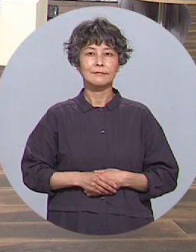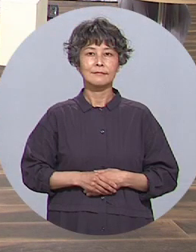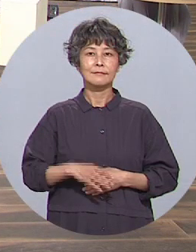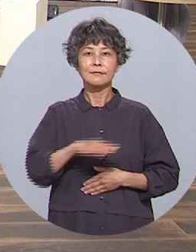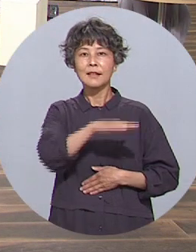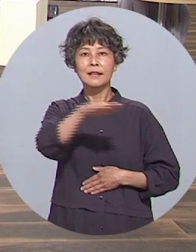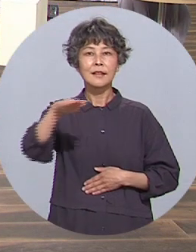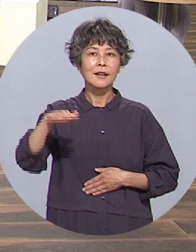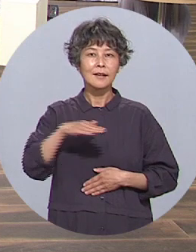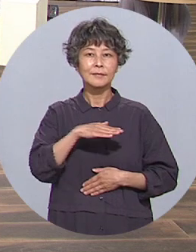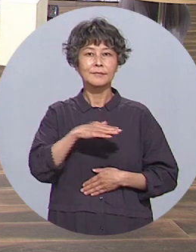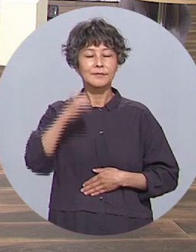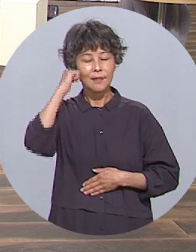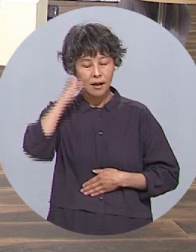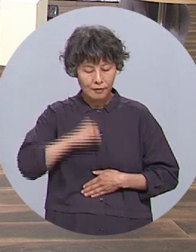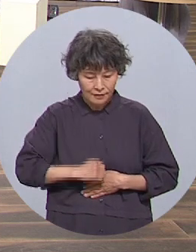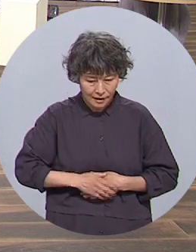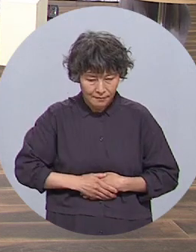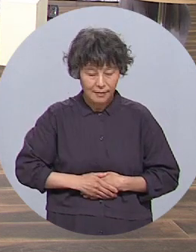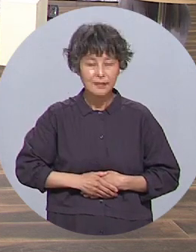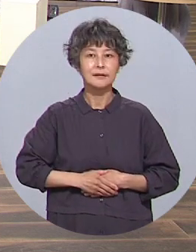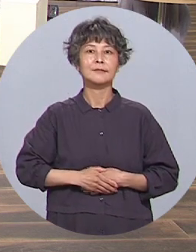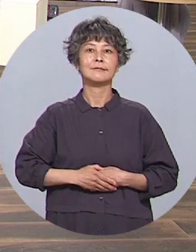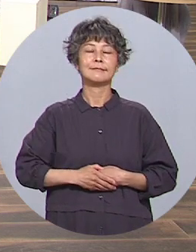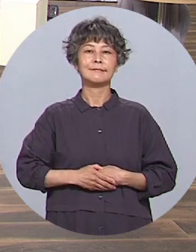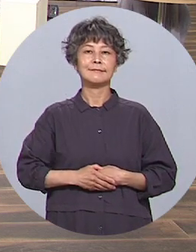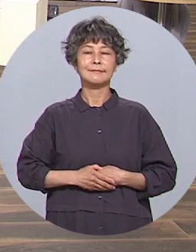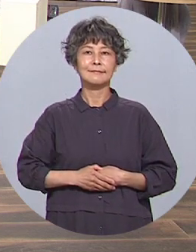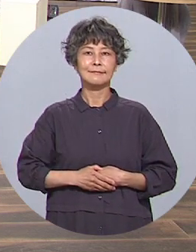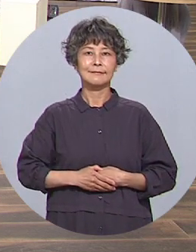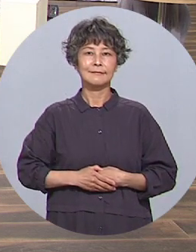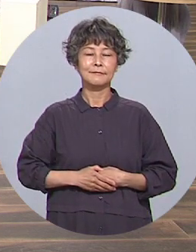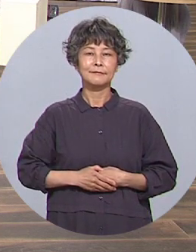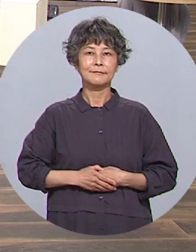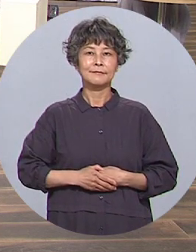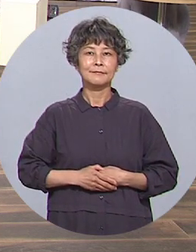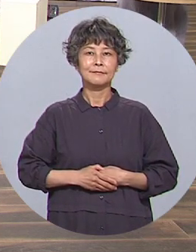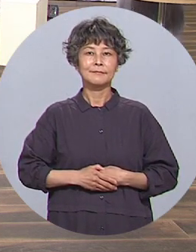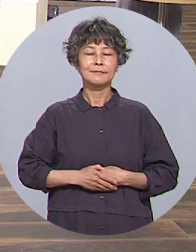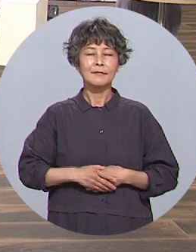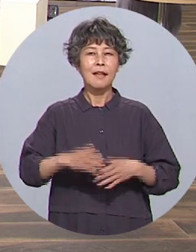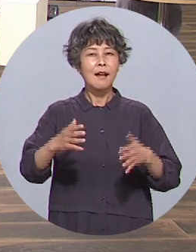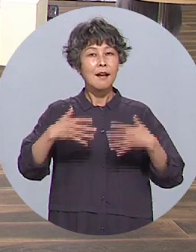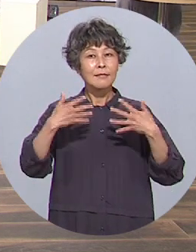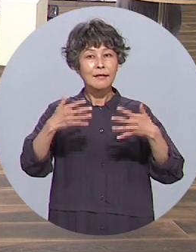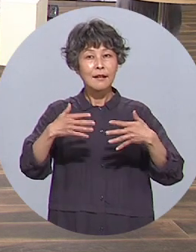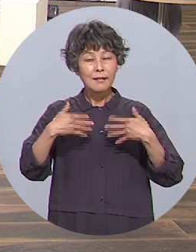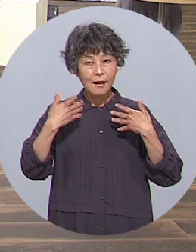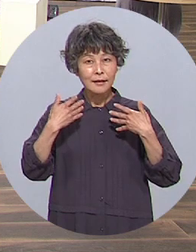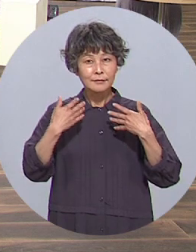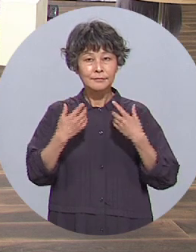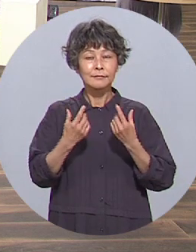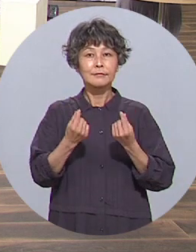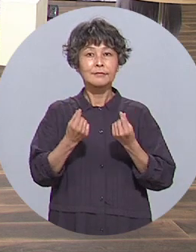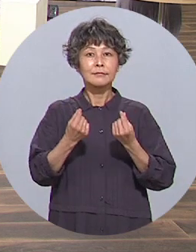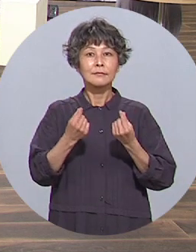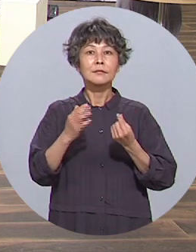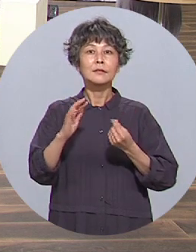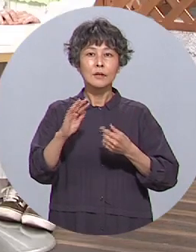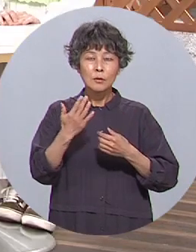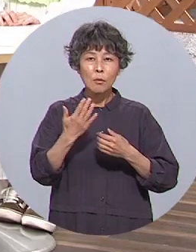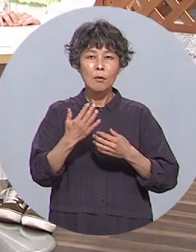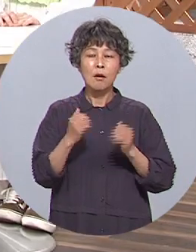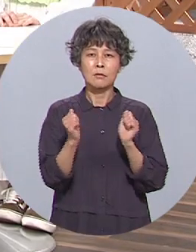みなさん、 おはようございます。 いやー、だいぶ暖かくなってきたと思った